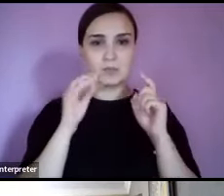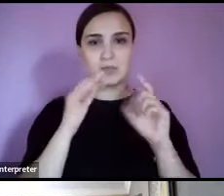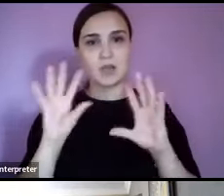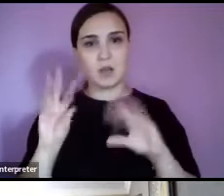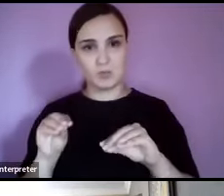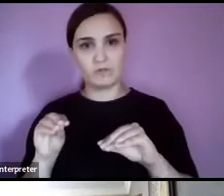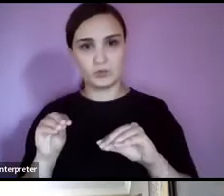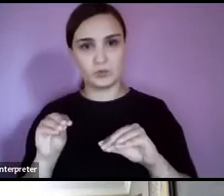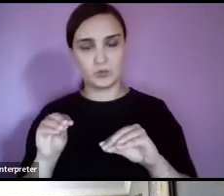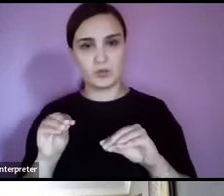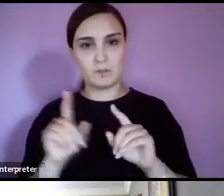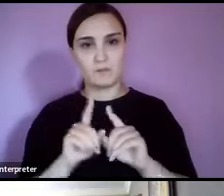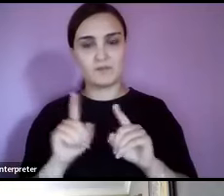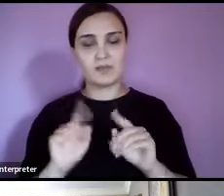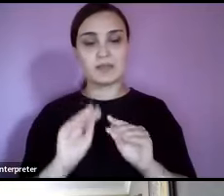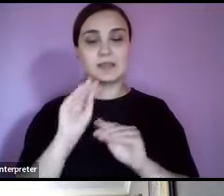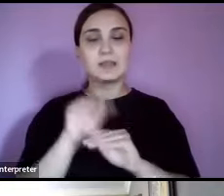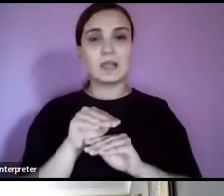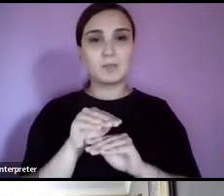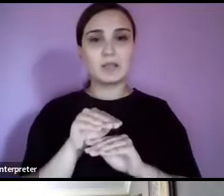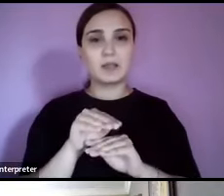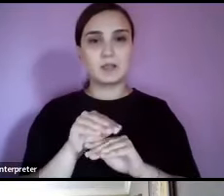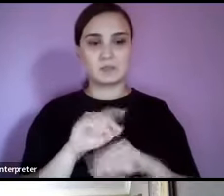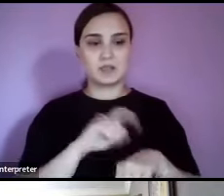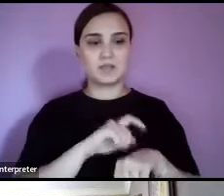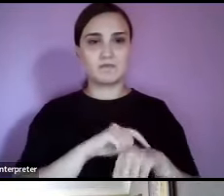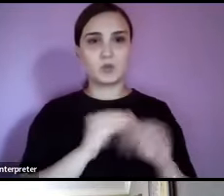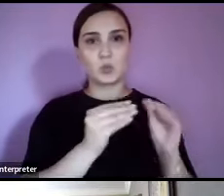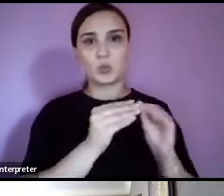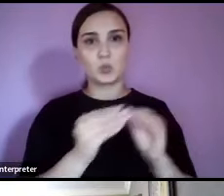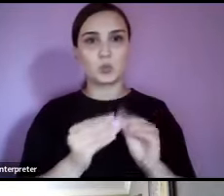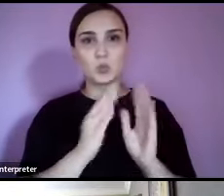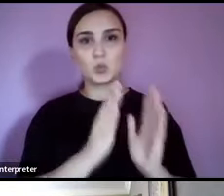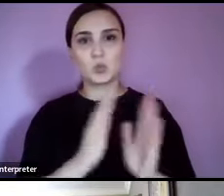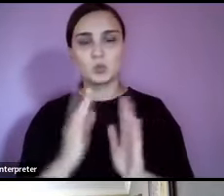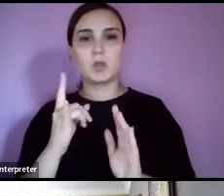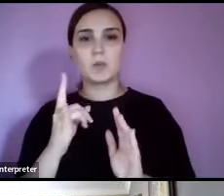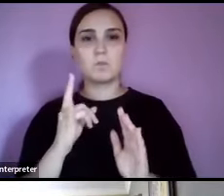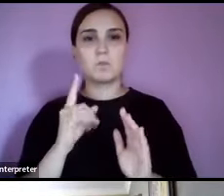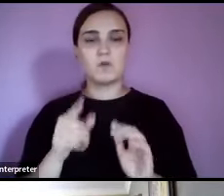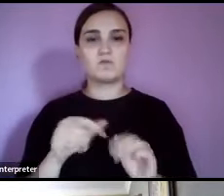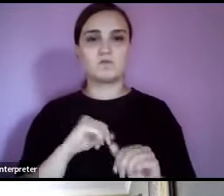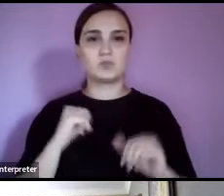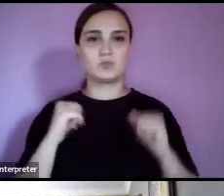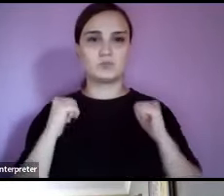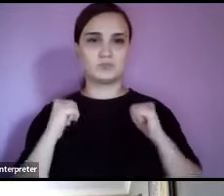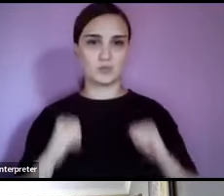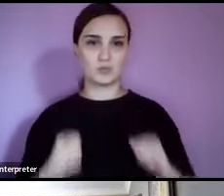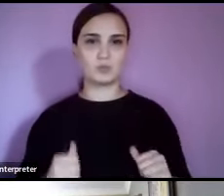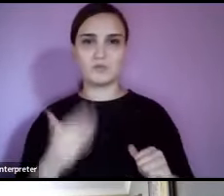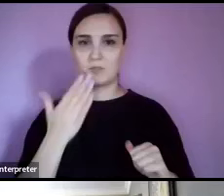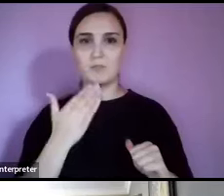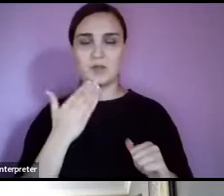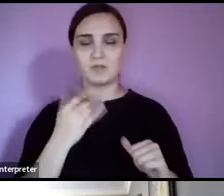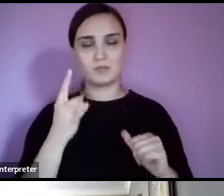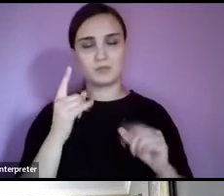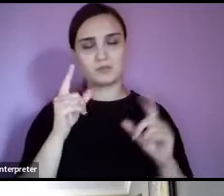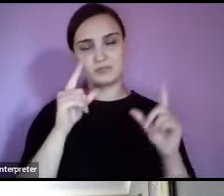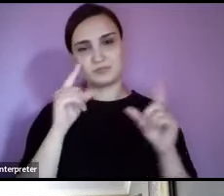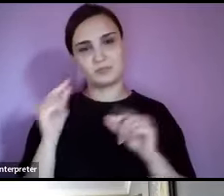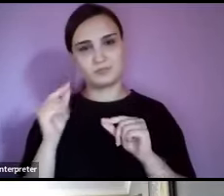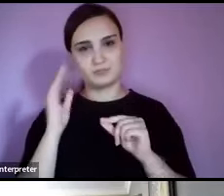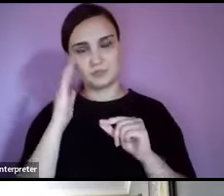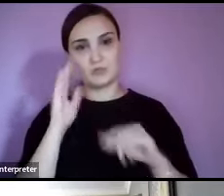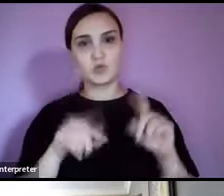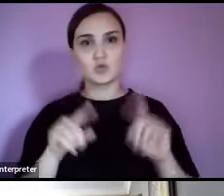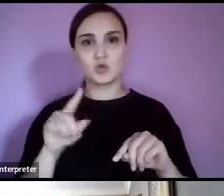ანუ დამატებითი რუტინა, რომელიც ბავშვს დაეხმარება მოდუნებაში და მარტივად ჩაძინებაში. ზოგი ბავშვი